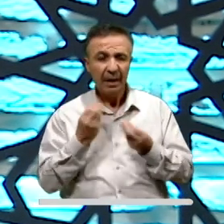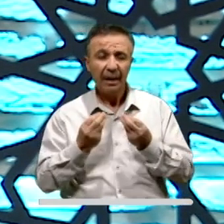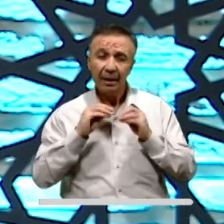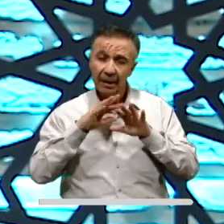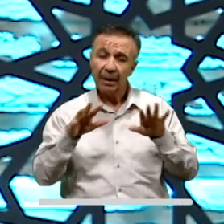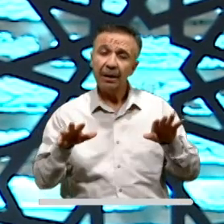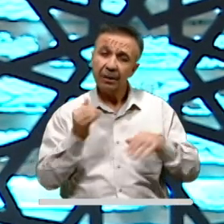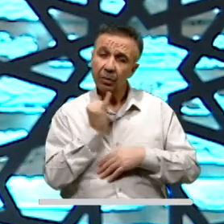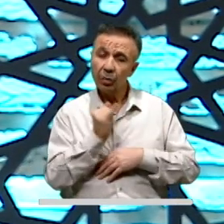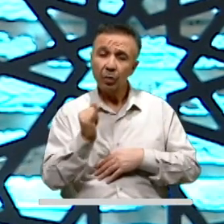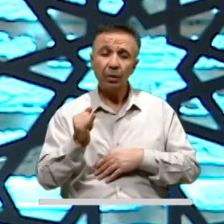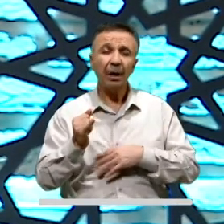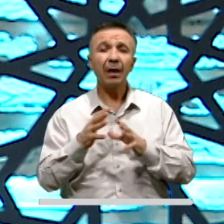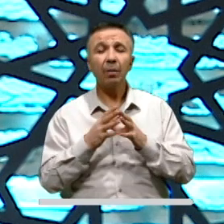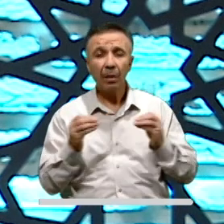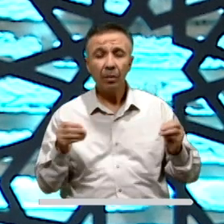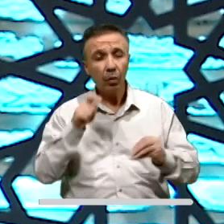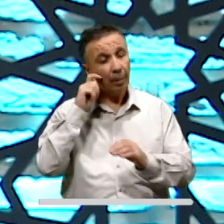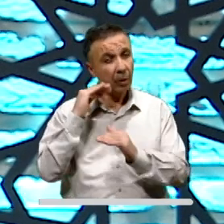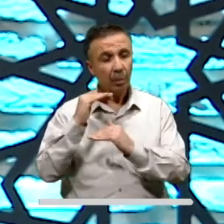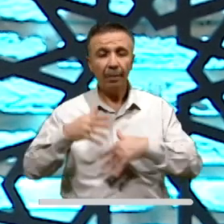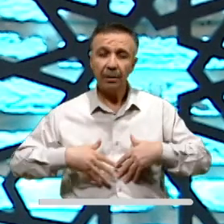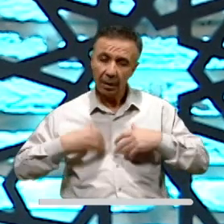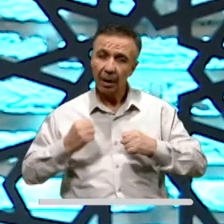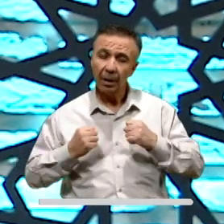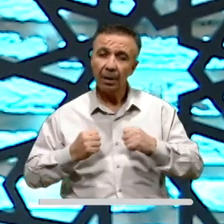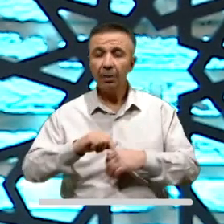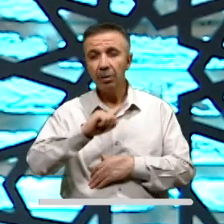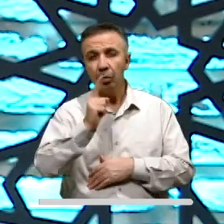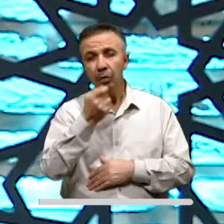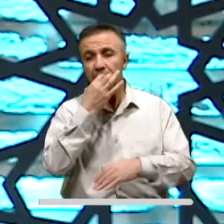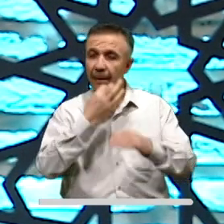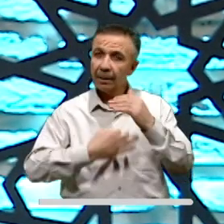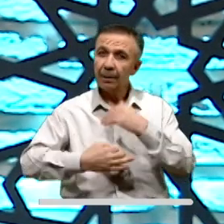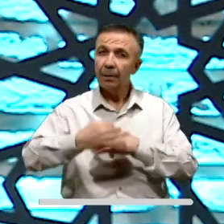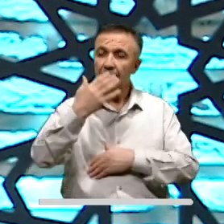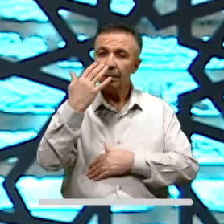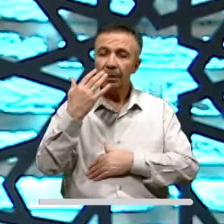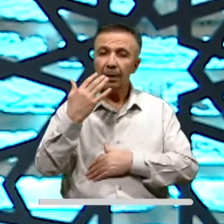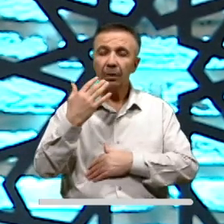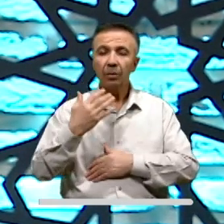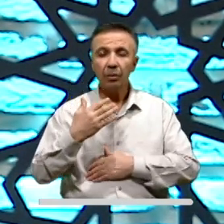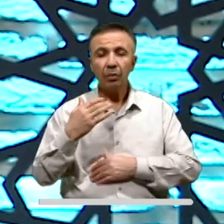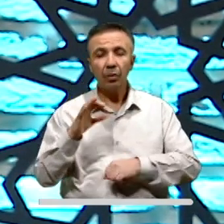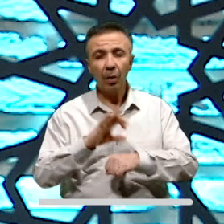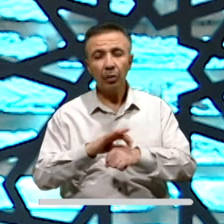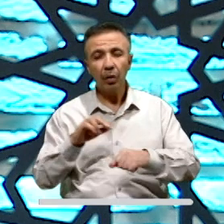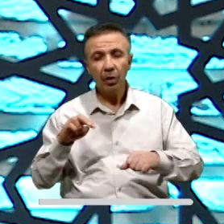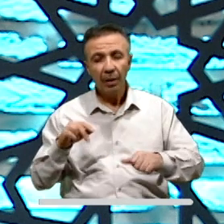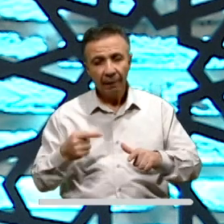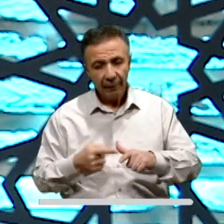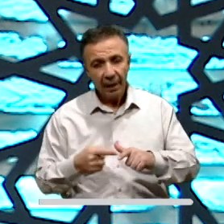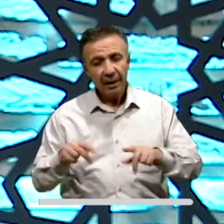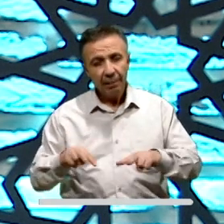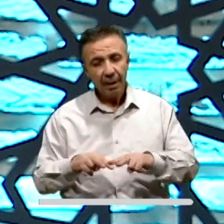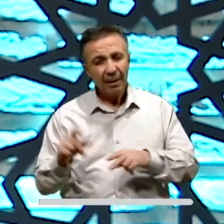fetholsun, şerler defolsun, ümmeti Muhammed sağlık, sıhhat, afiyet bulsun niyazıyla Doktor Fatih Mehmet Aydın hocamıza bir